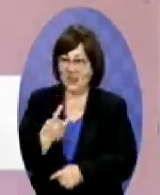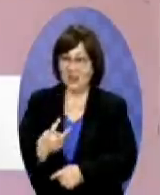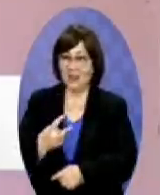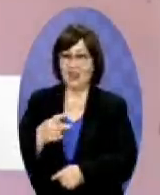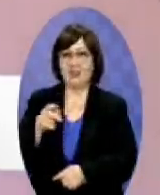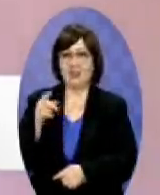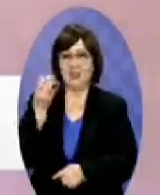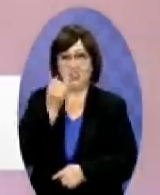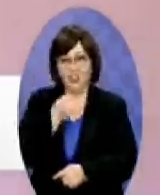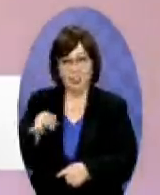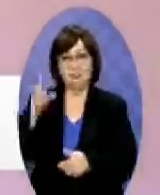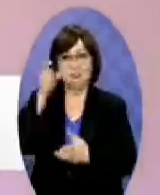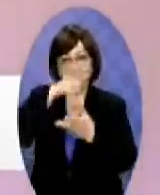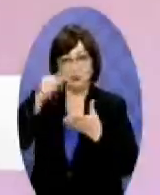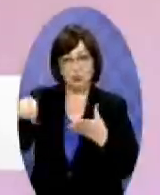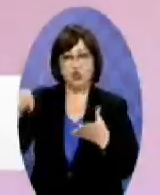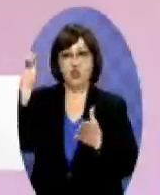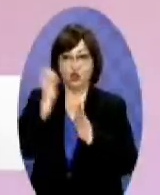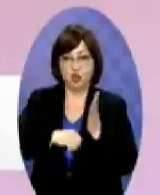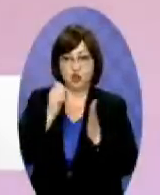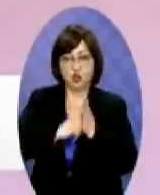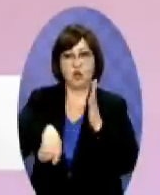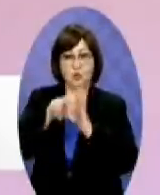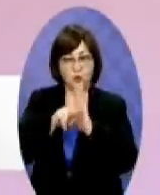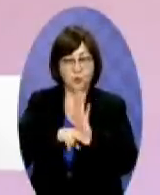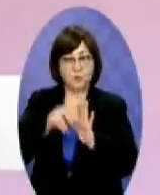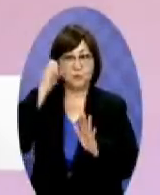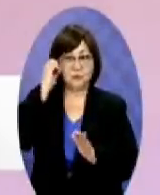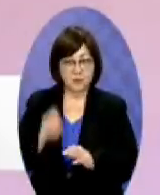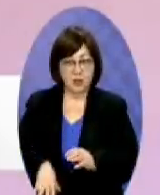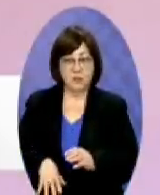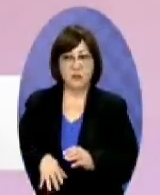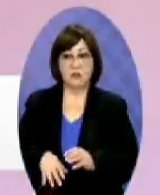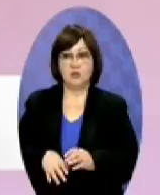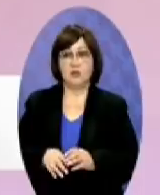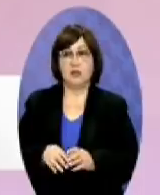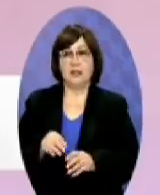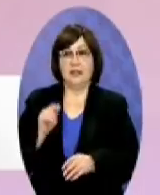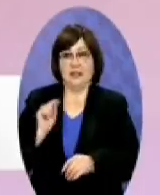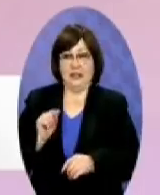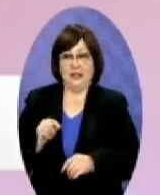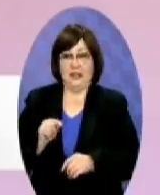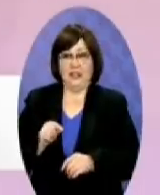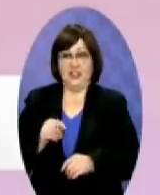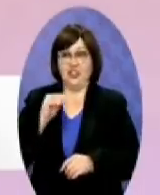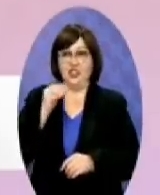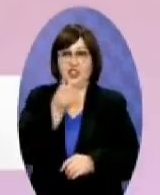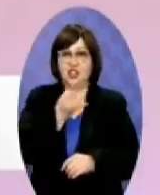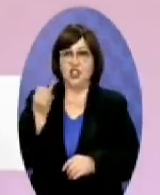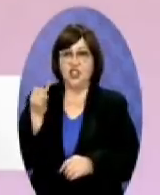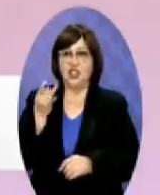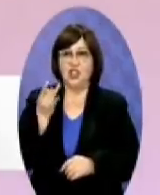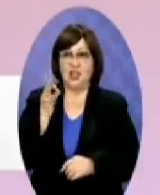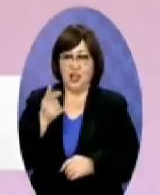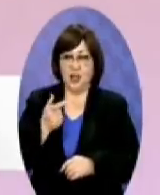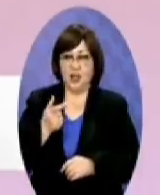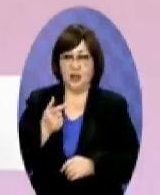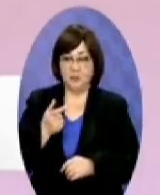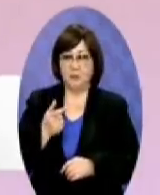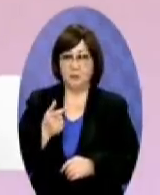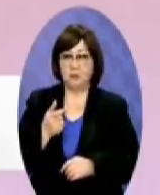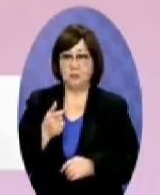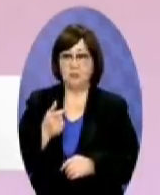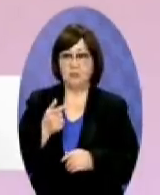Эмгэгтгэлийн. За ингэж бач. Урд нь жиргэлсэн эмхэд гэж жиргэлсэн учраас тэрийгэ